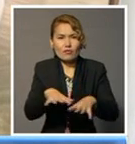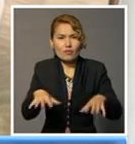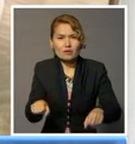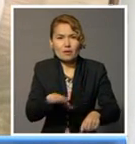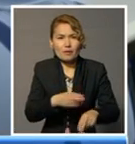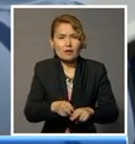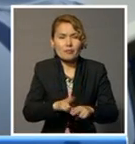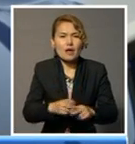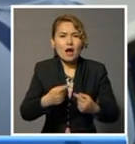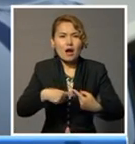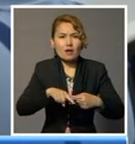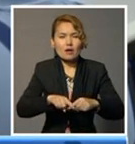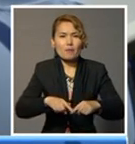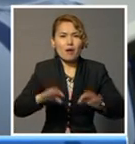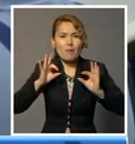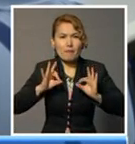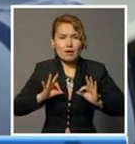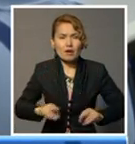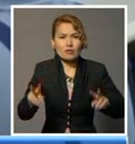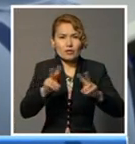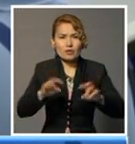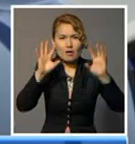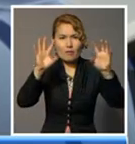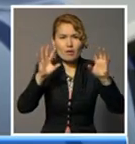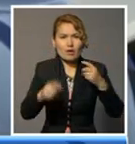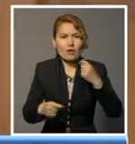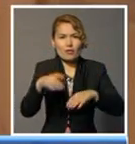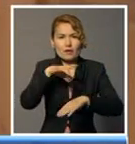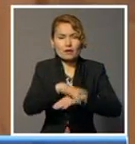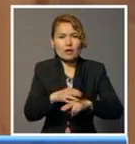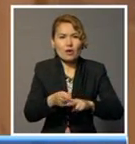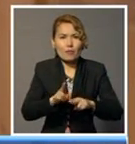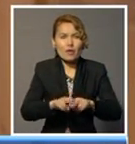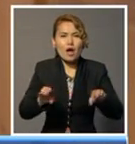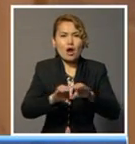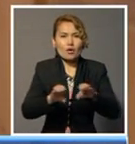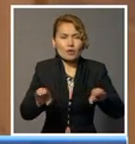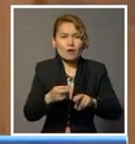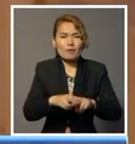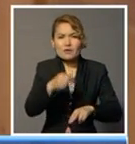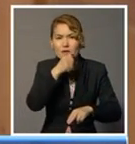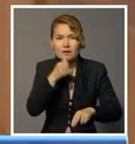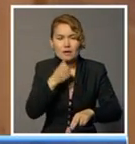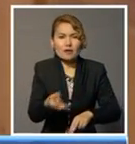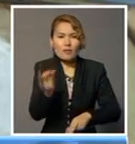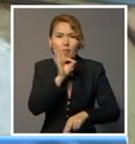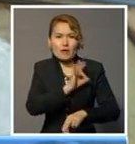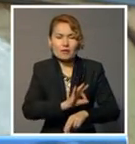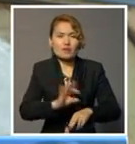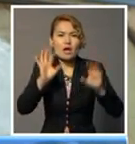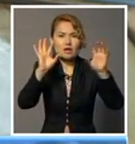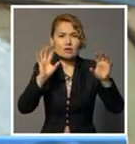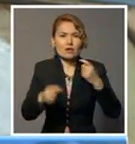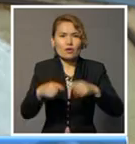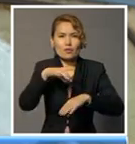бақылау басқармасы мен көлік прокуратурасы тексеру барысында компанияның магистраль астындағы құбырларды да заңсыз пайдаланғанын анықтады. Ал жер